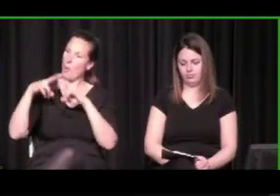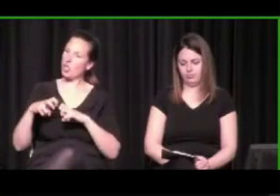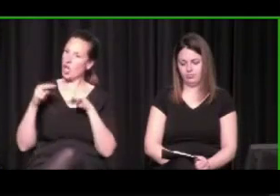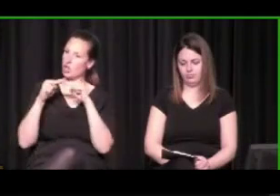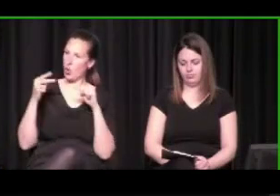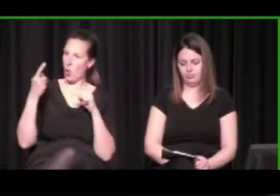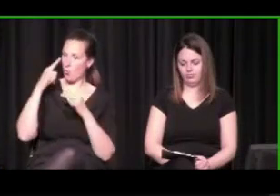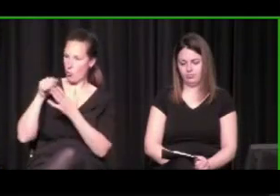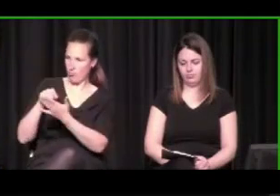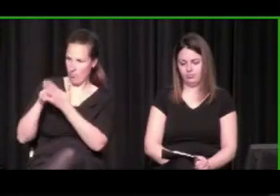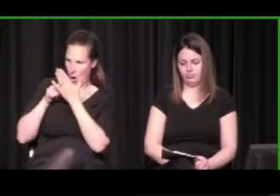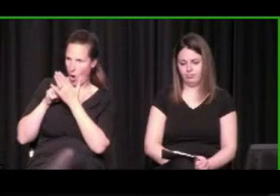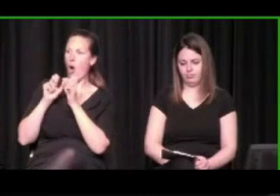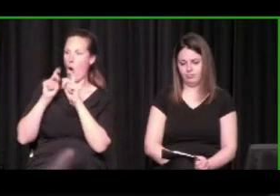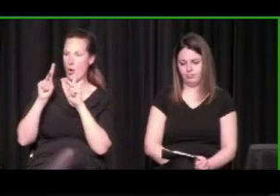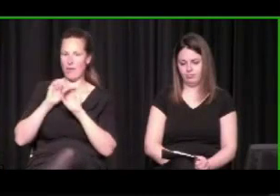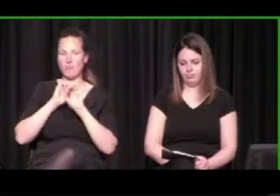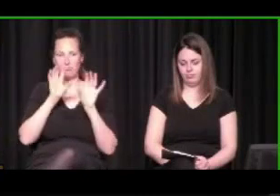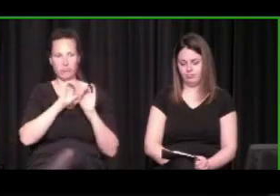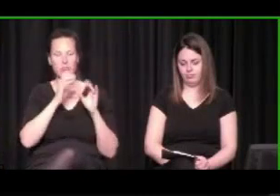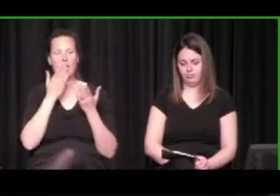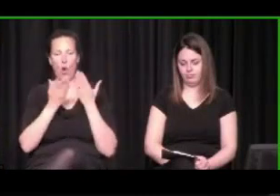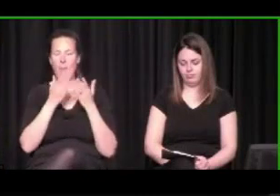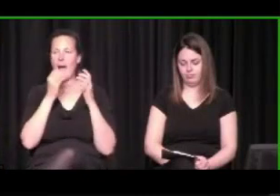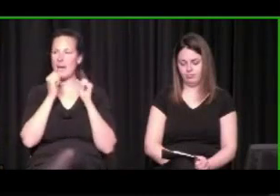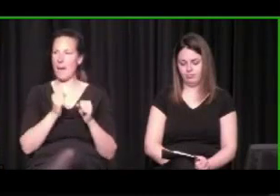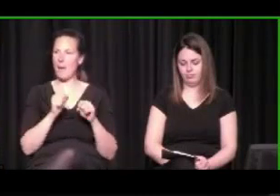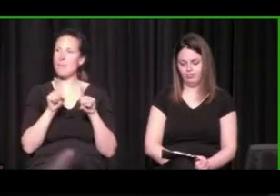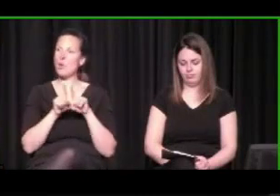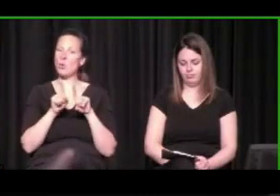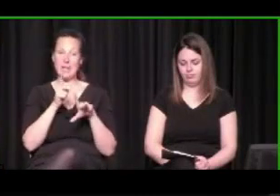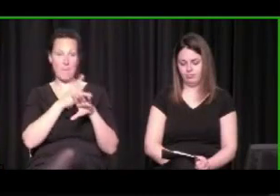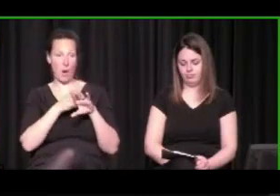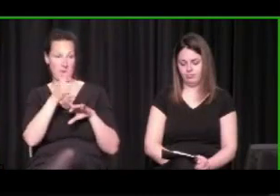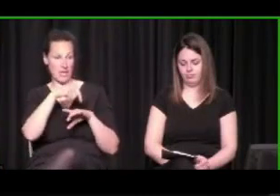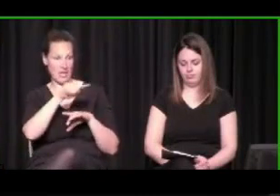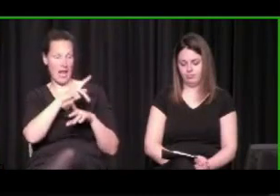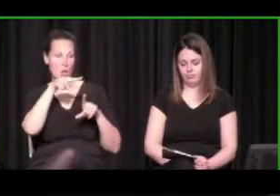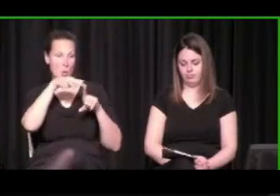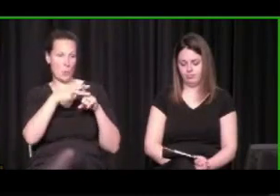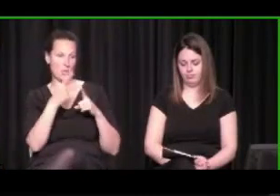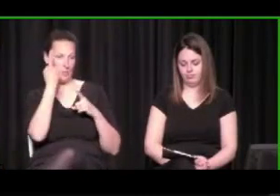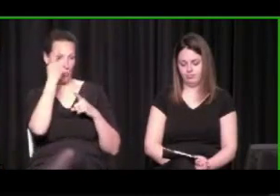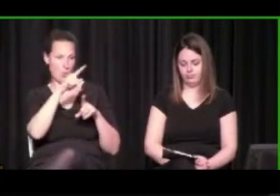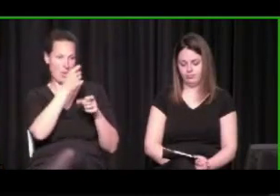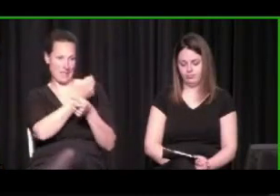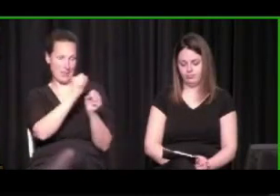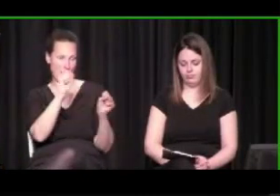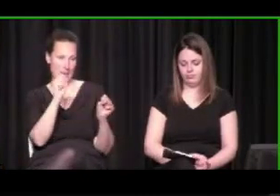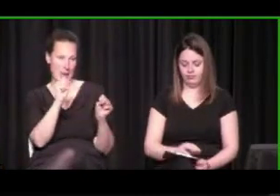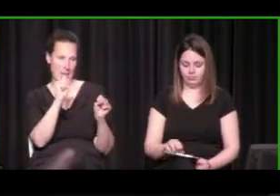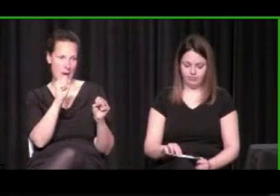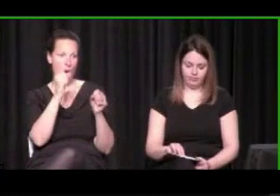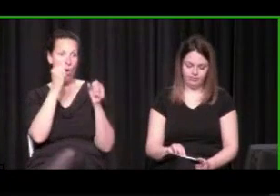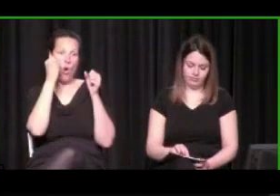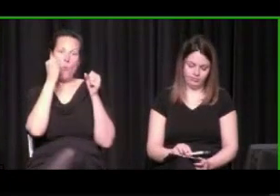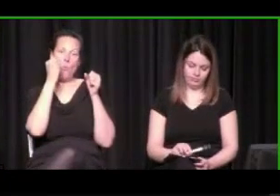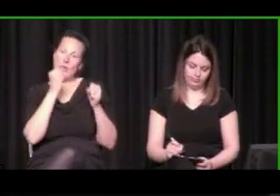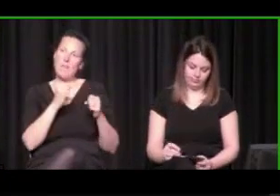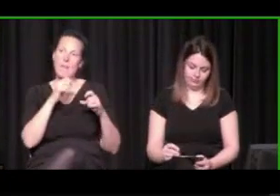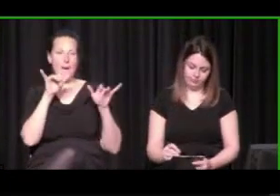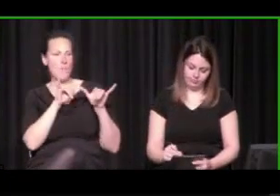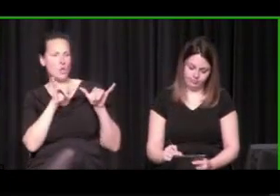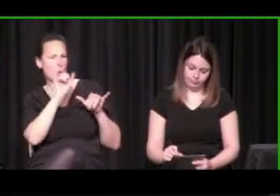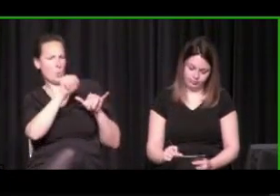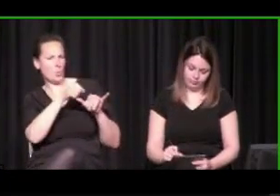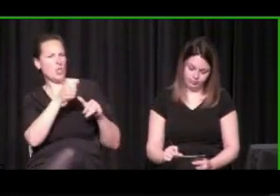temps, pour ce qui est des professionnels, des cliniciens, je suis bien conscient que les outils disponibles pour faire cette mesure-là